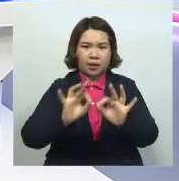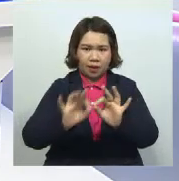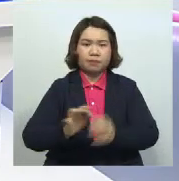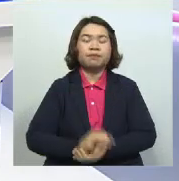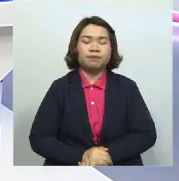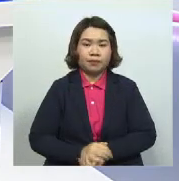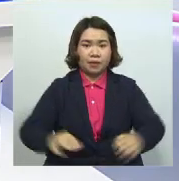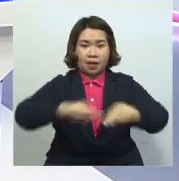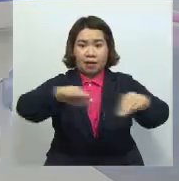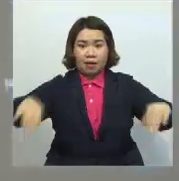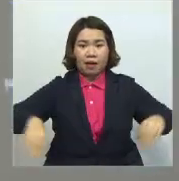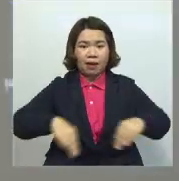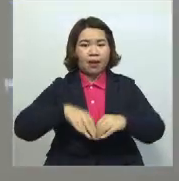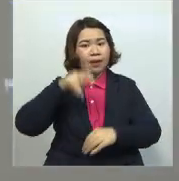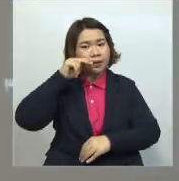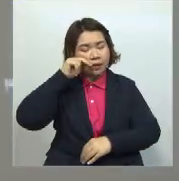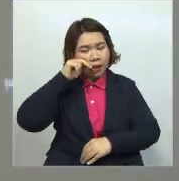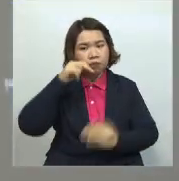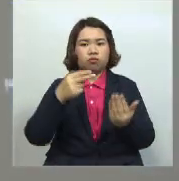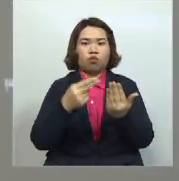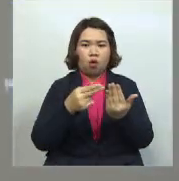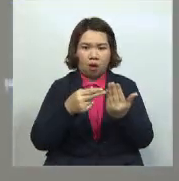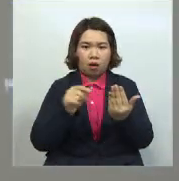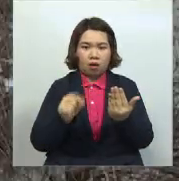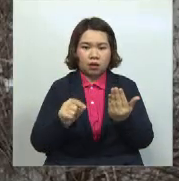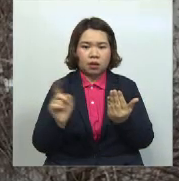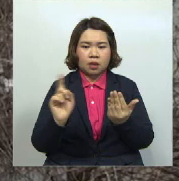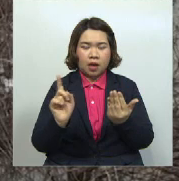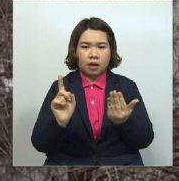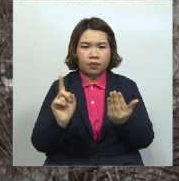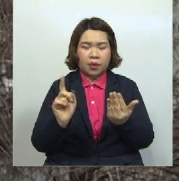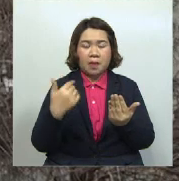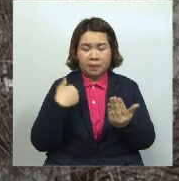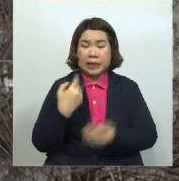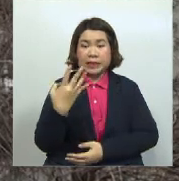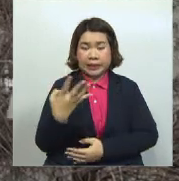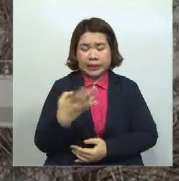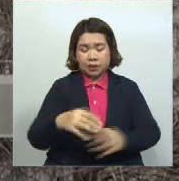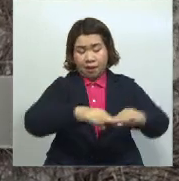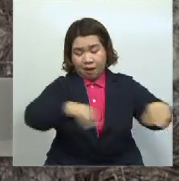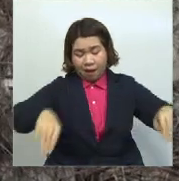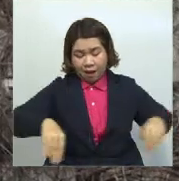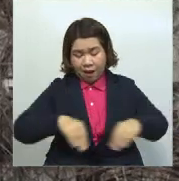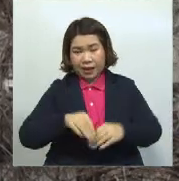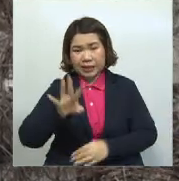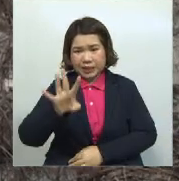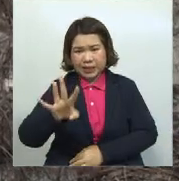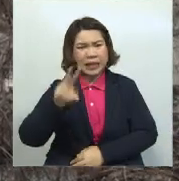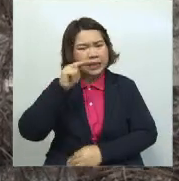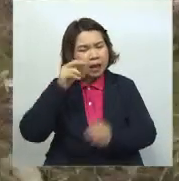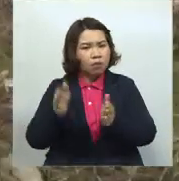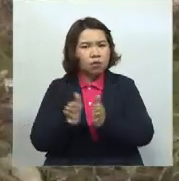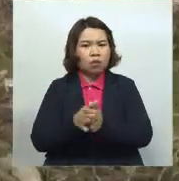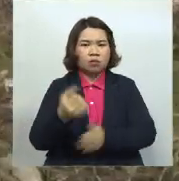สถานการณ์น้ำในอ่างเก็บน้ำที่จังหวัดหนองคายล่าสุดนะคะปริมาณน้ำในอ่างเก็บน้ำขนาดกลาง4แห่งมีปริมาณน้ำรวมกันเพียง